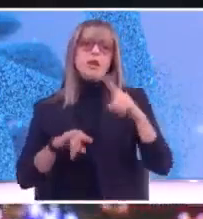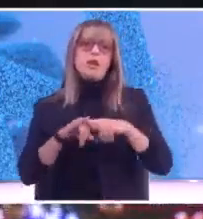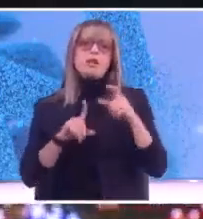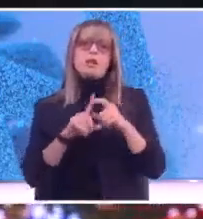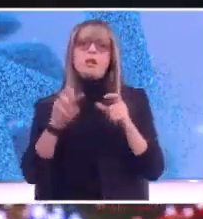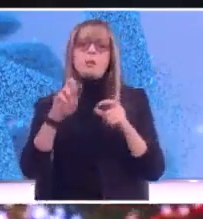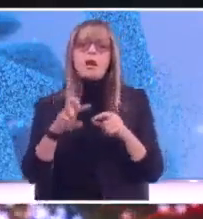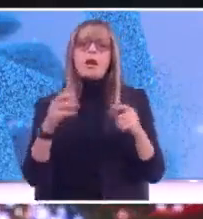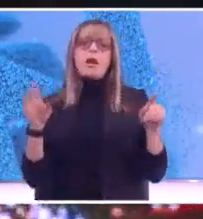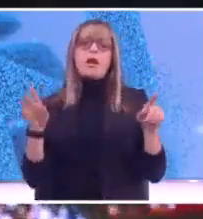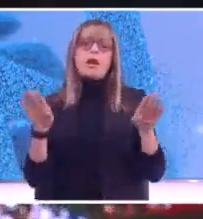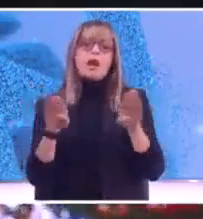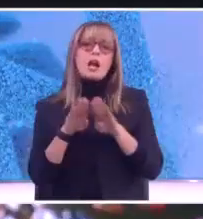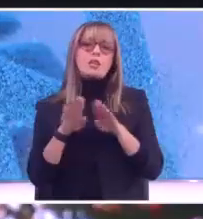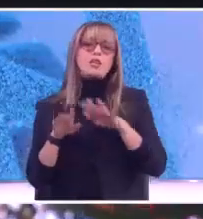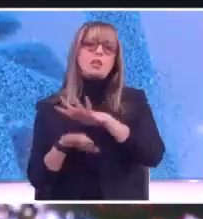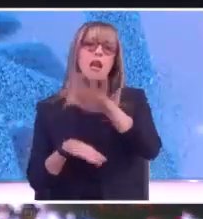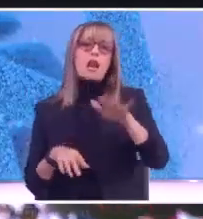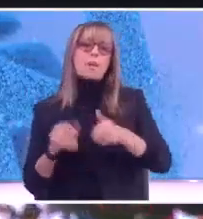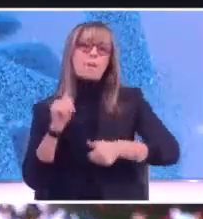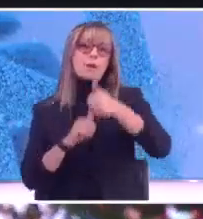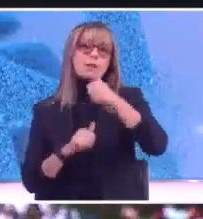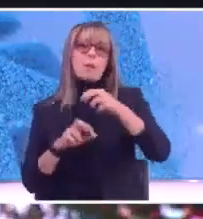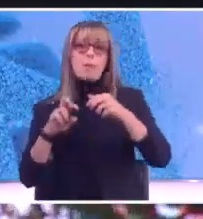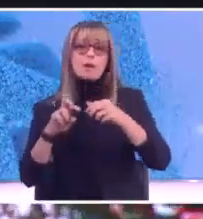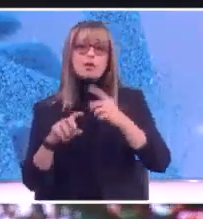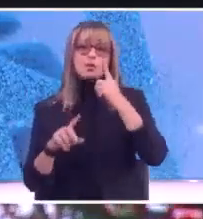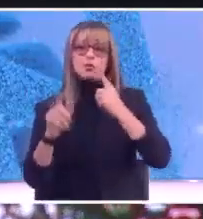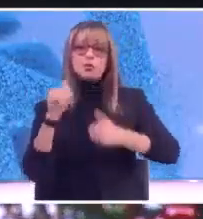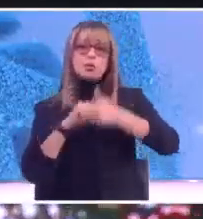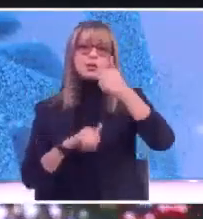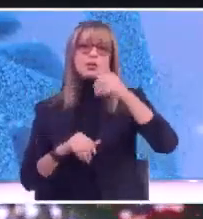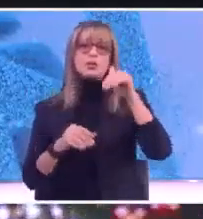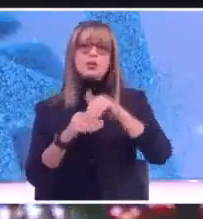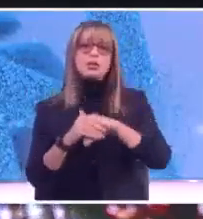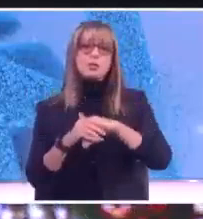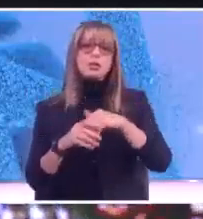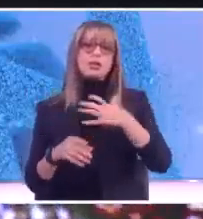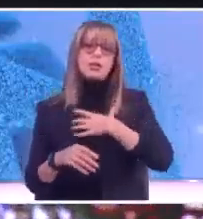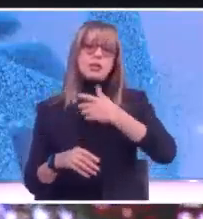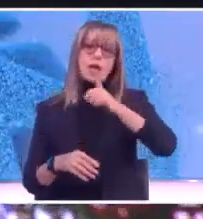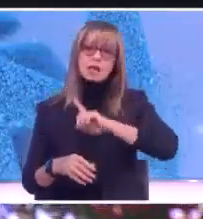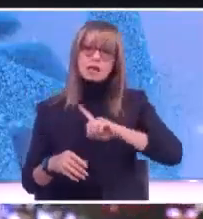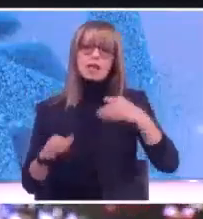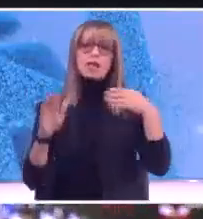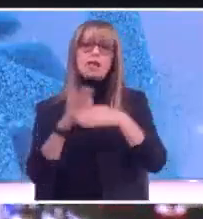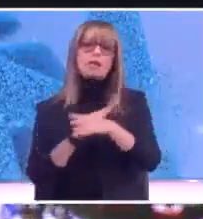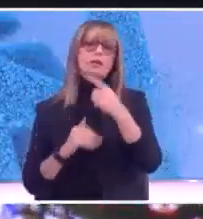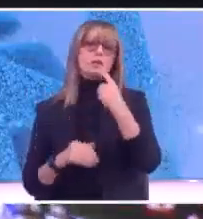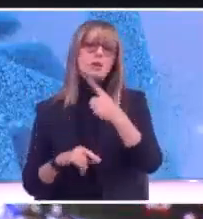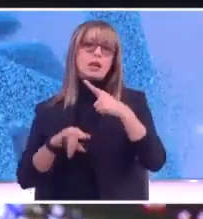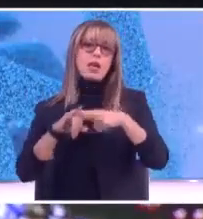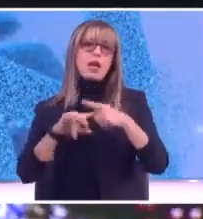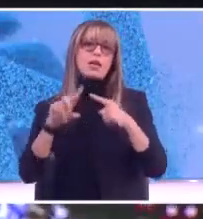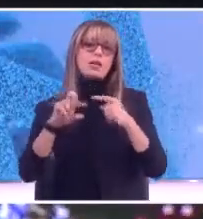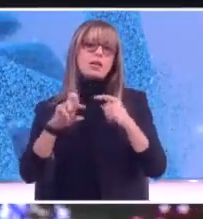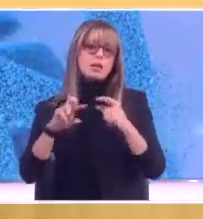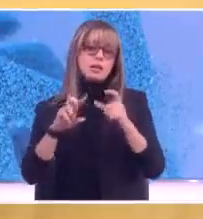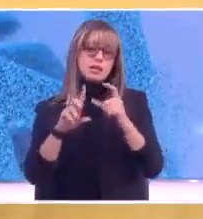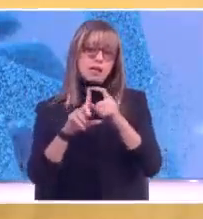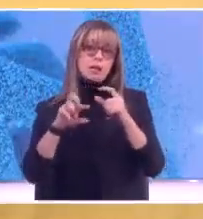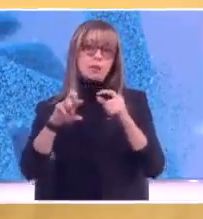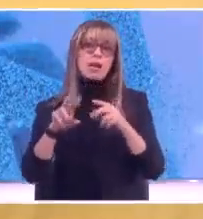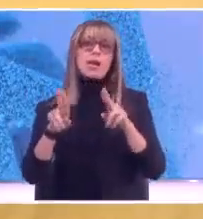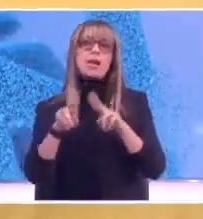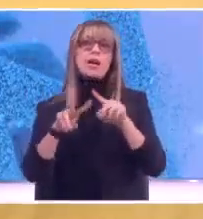HDP eş genel başkanı Pervin Buldan, partisinin cumhurbaşkanlığı seçimine kendi adayıyla gireceğini söyledi. HDP Kars